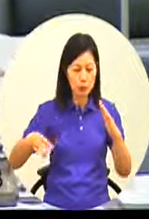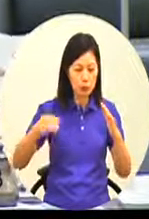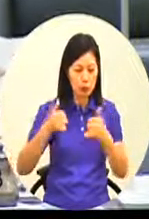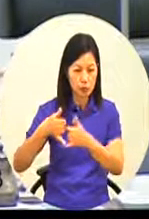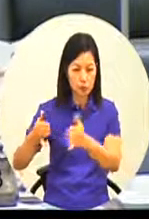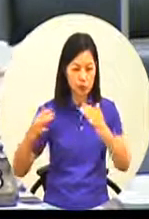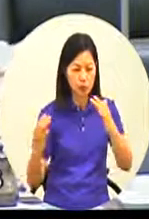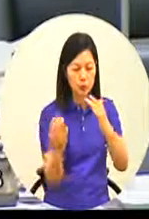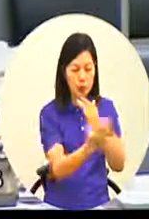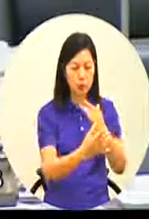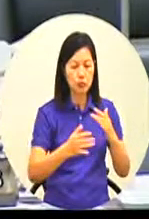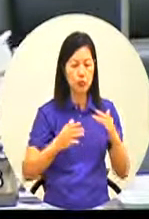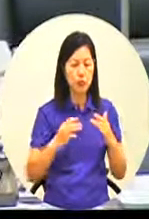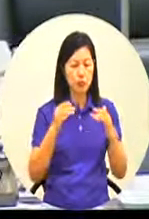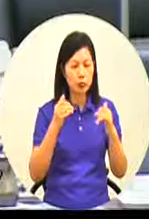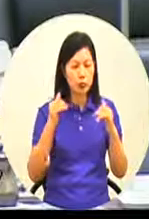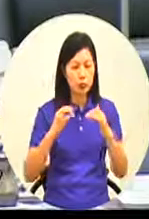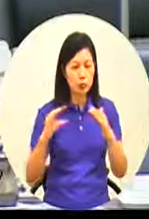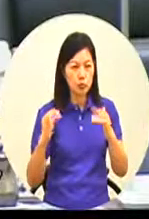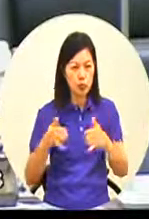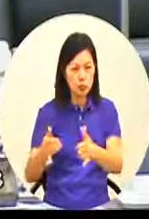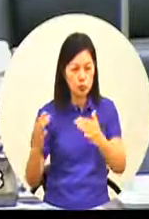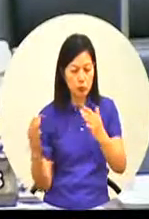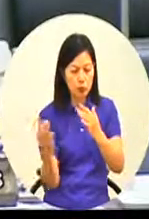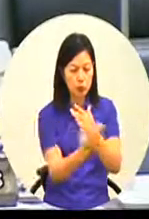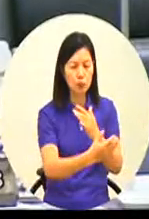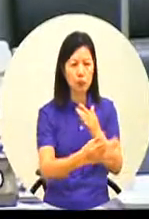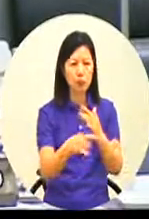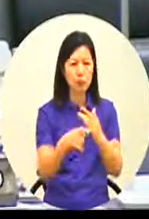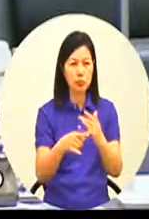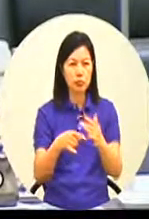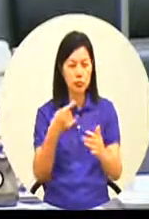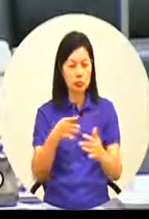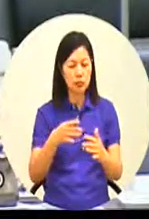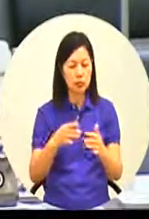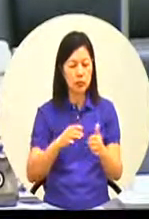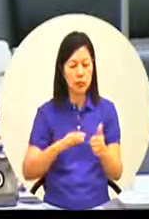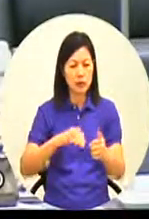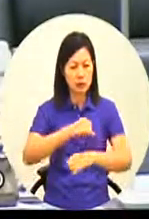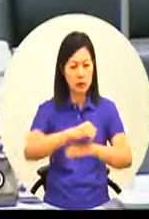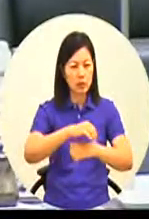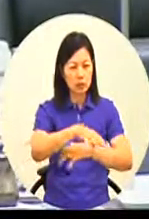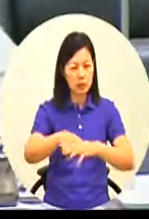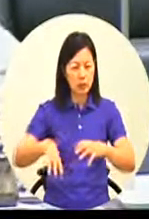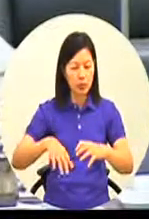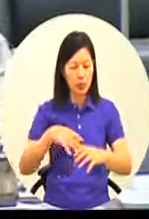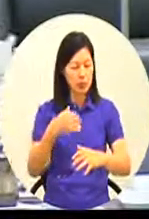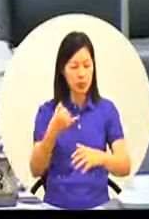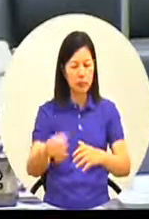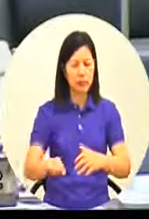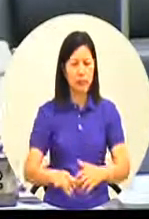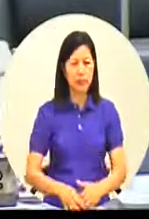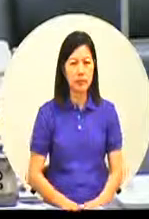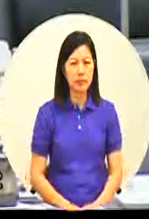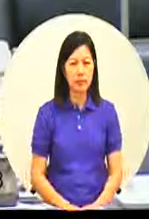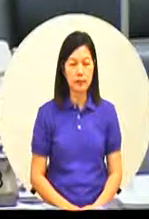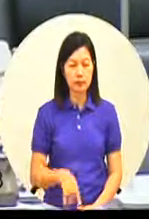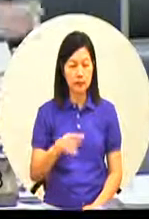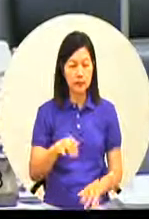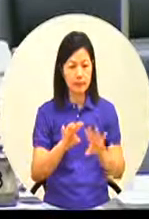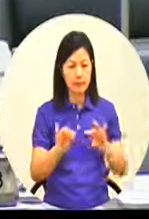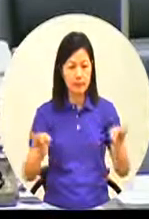况，也是一个非常不友善的一个住宅的一个环境。但是呢，现在这边的地坪呢，